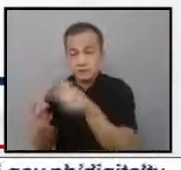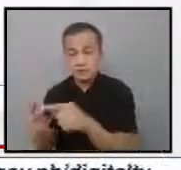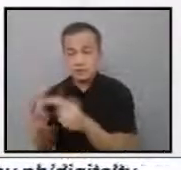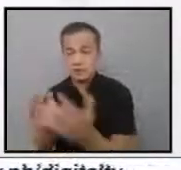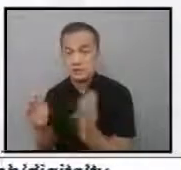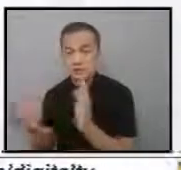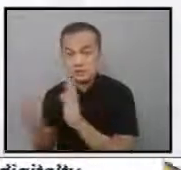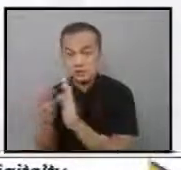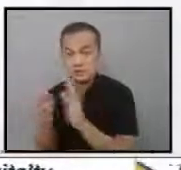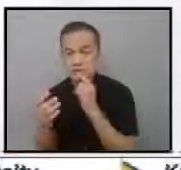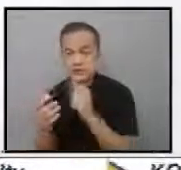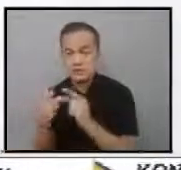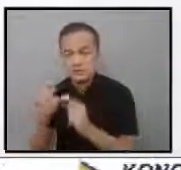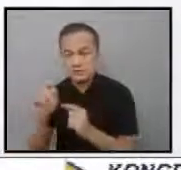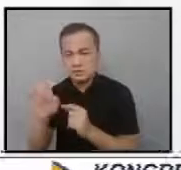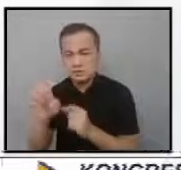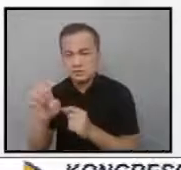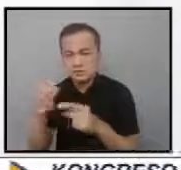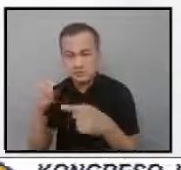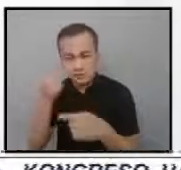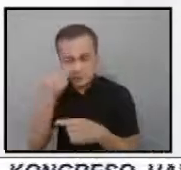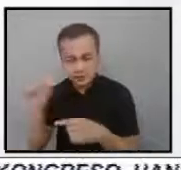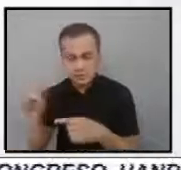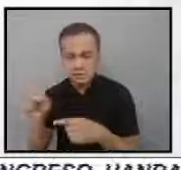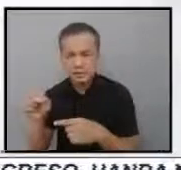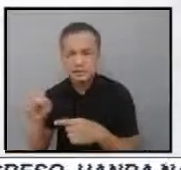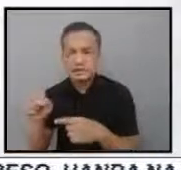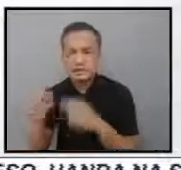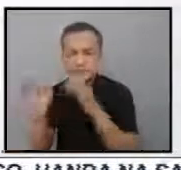kasong paglabag sa Comprehensive Dangerous Drugs Act of